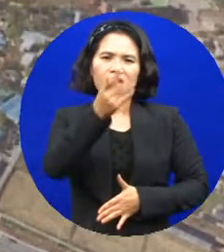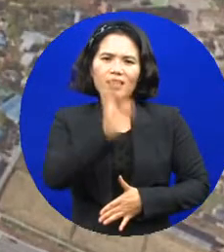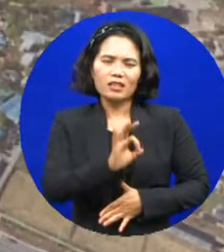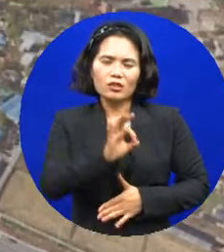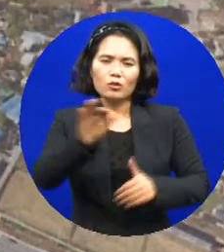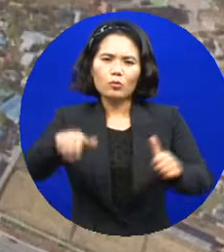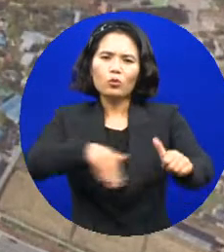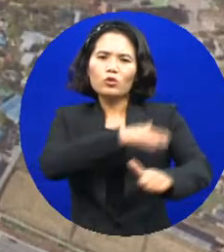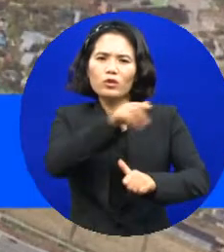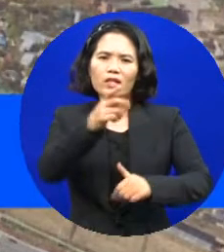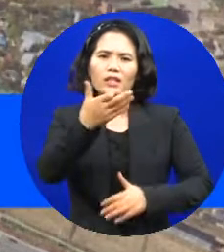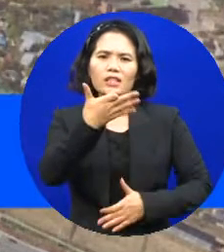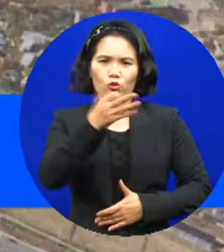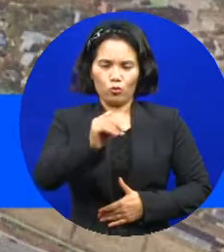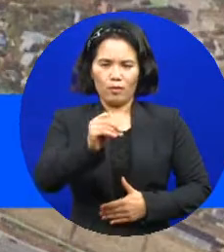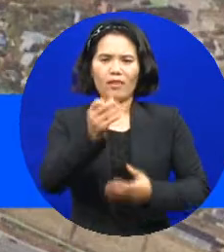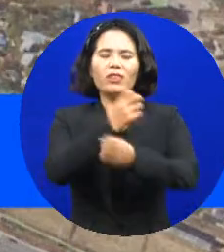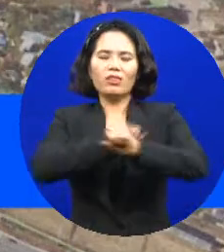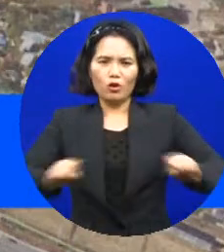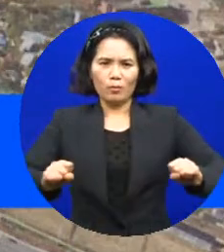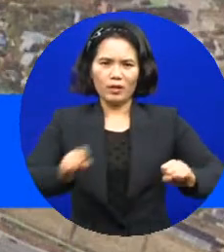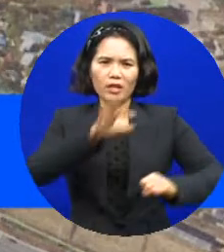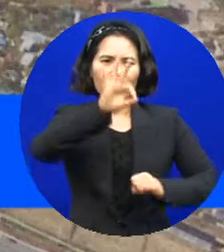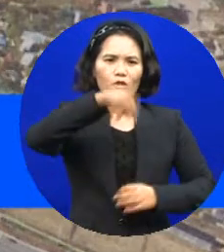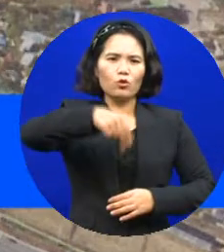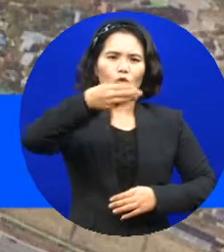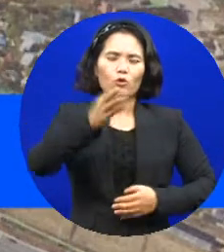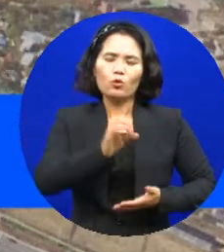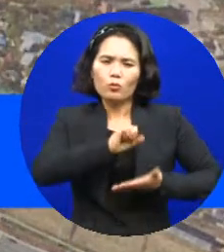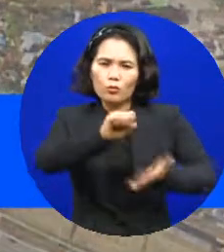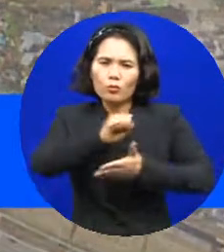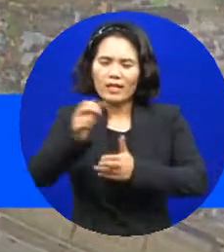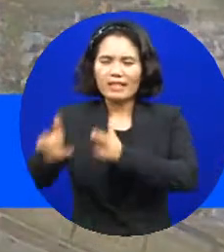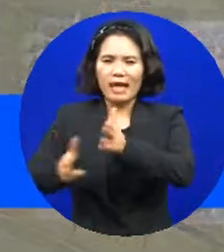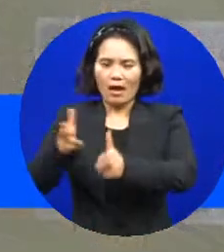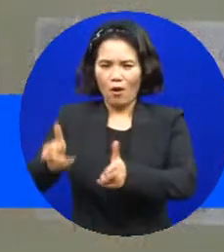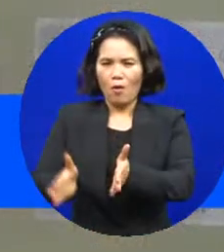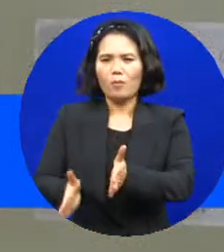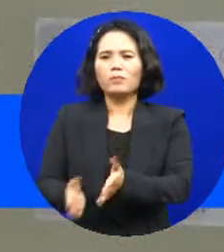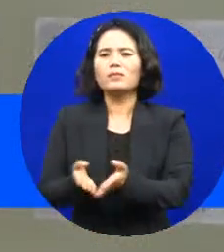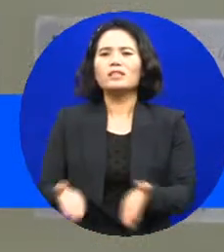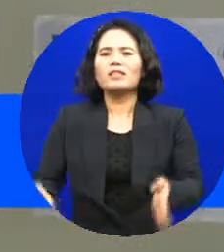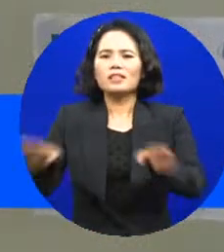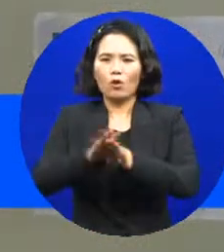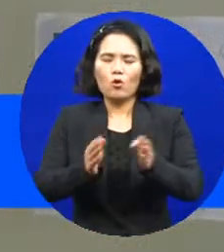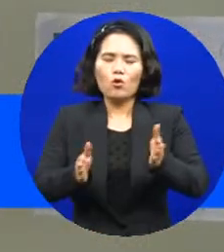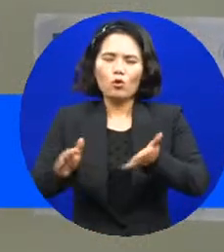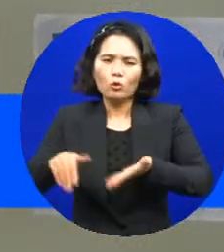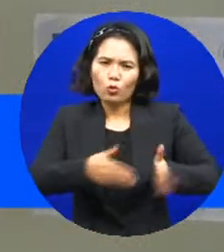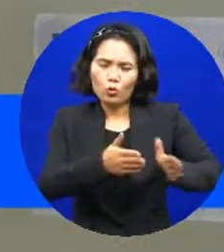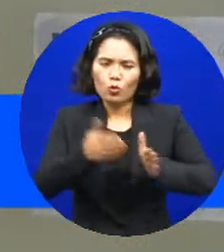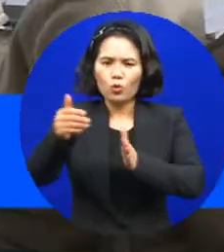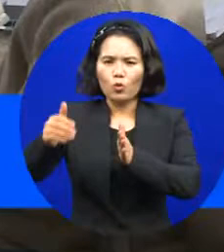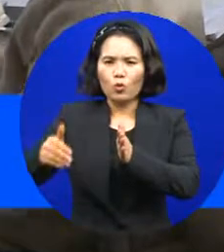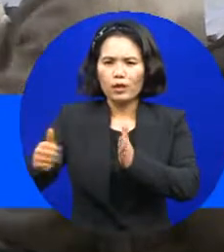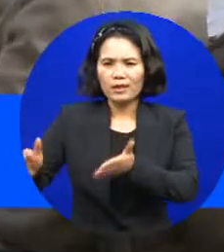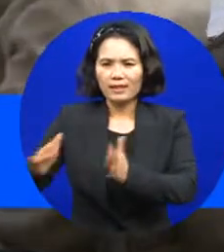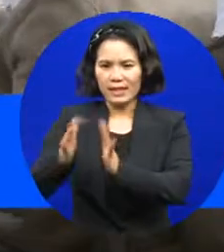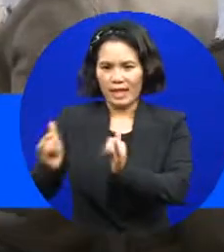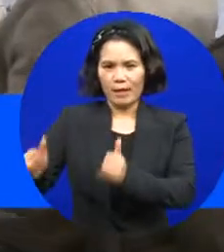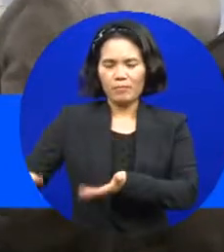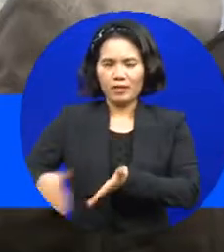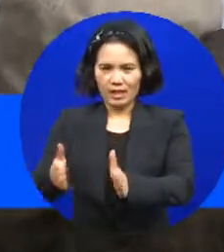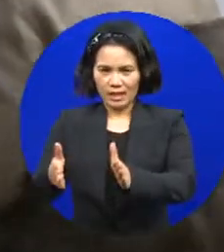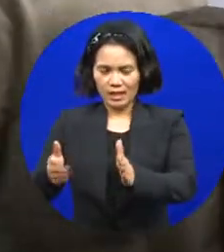용인시가 기흥구 보정동 일원 약 19만 제곱미터의 유통, 물류 및 상업기능의 시설물과 도로, 보행자도로,